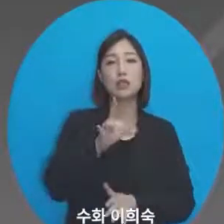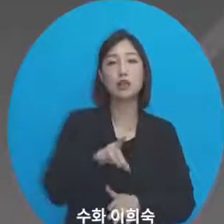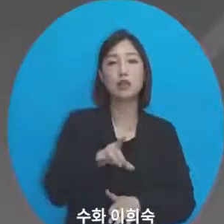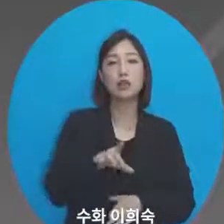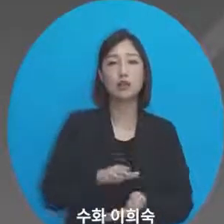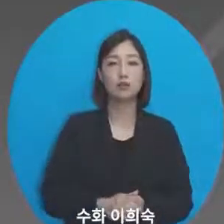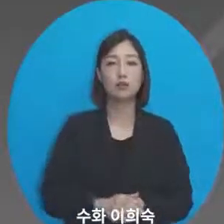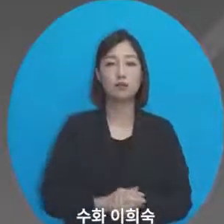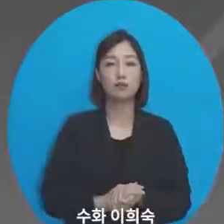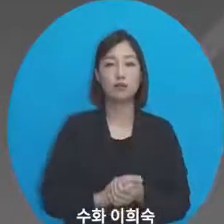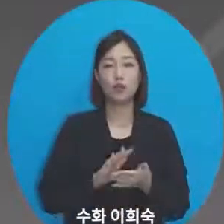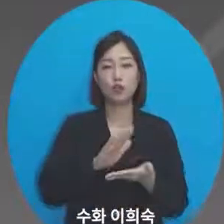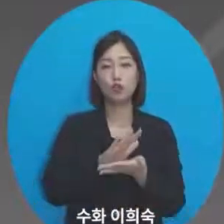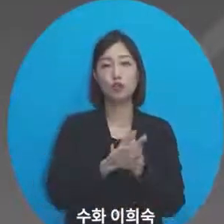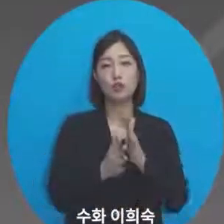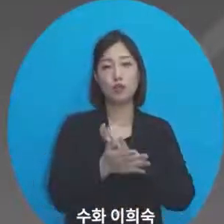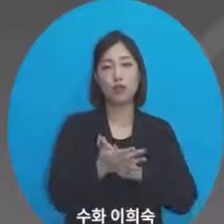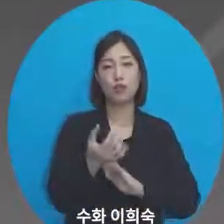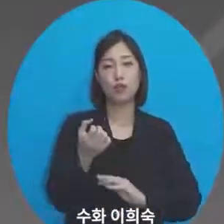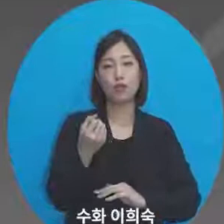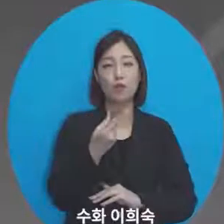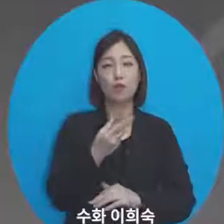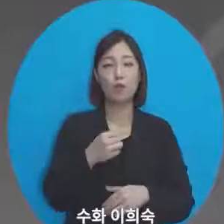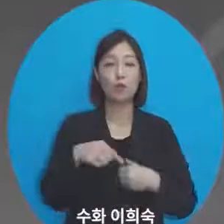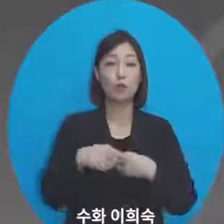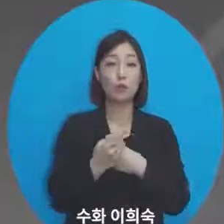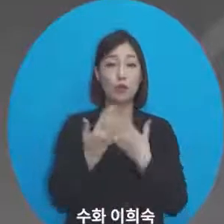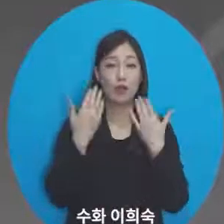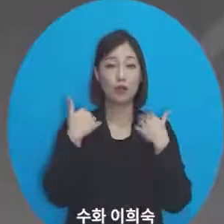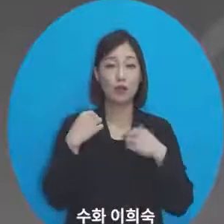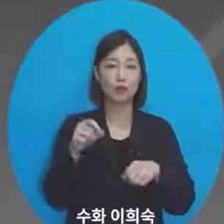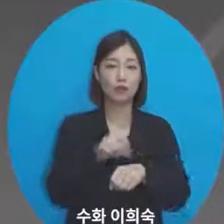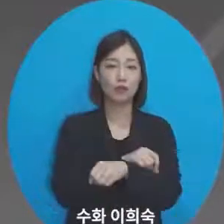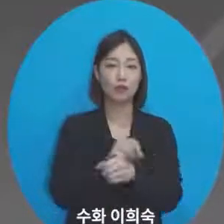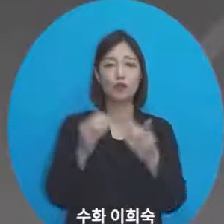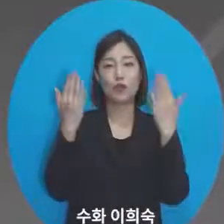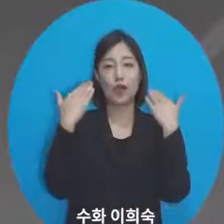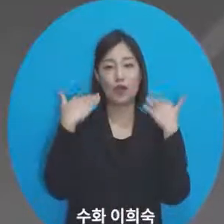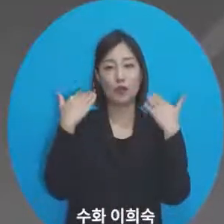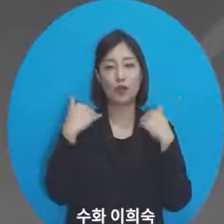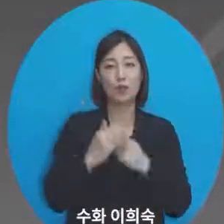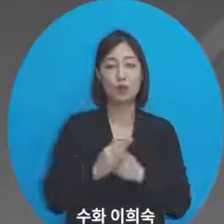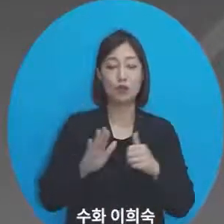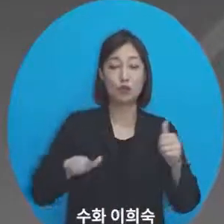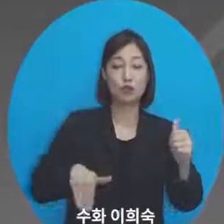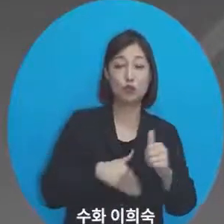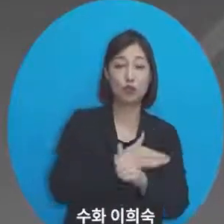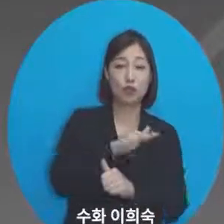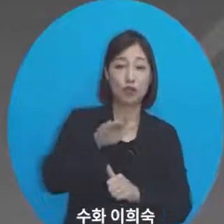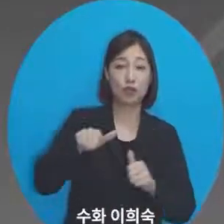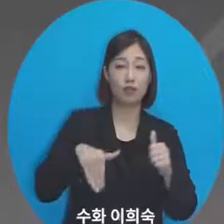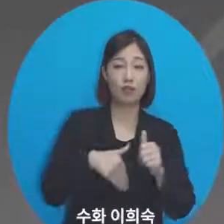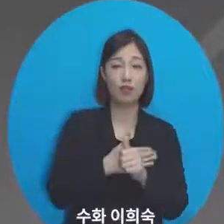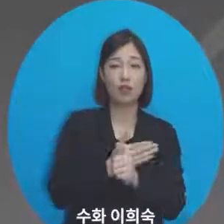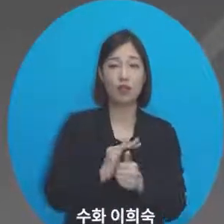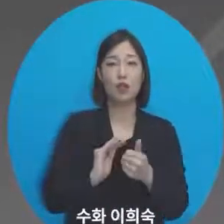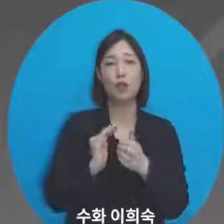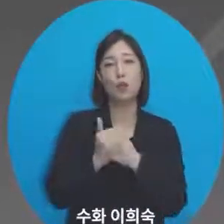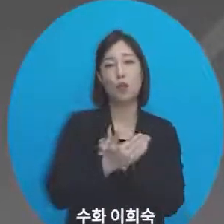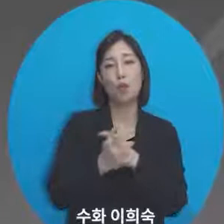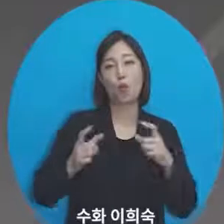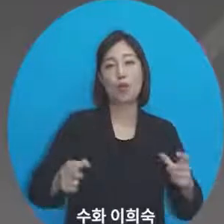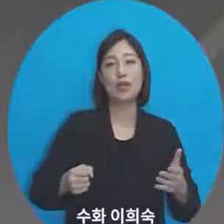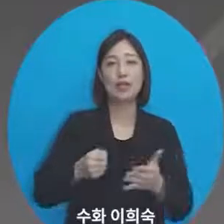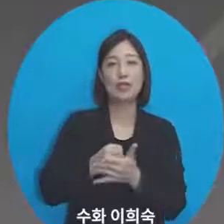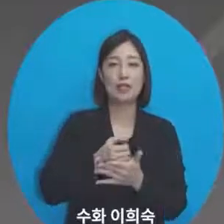같은 경우 유치원, 초등학교, 그리고 특수학교, 그런 학교 주변 도로를 보호구역으로 지정을